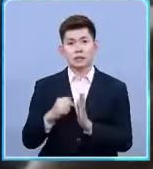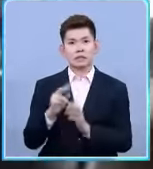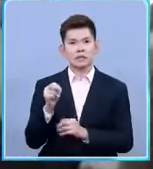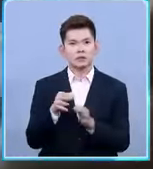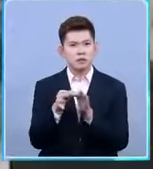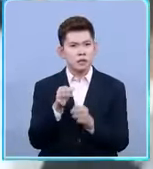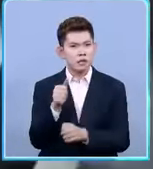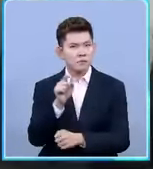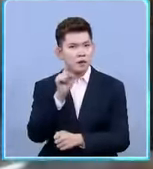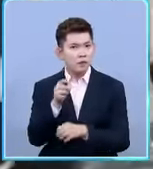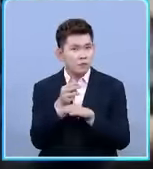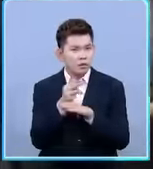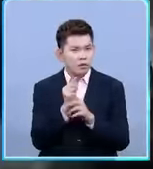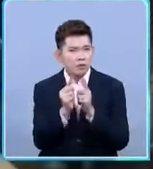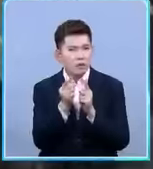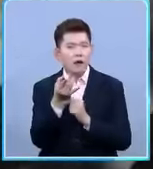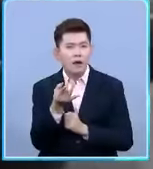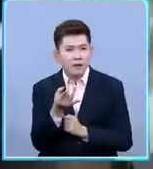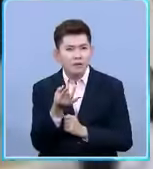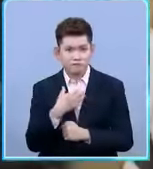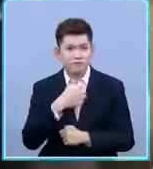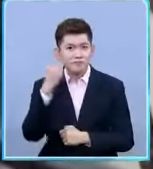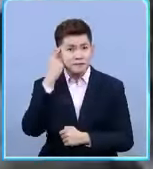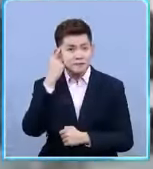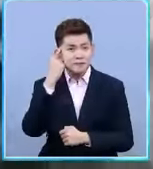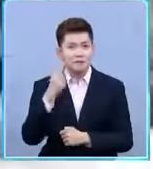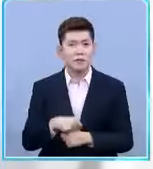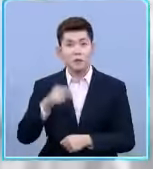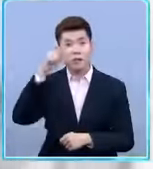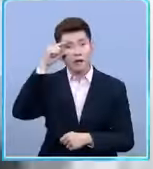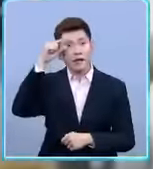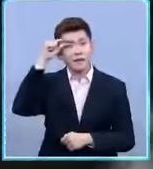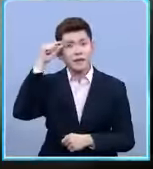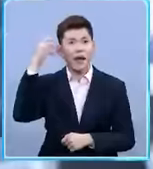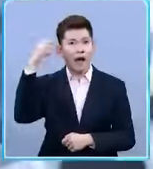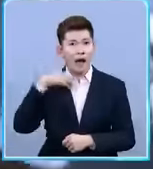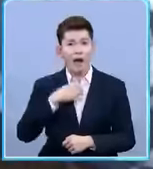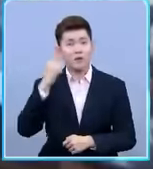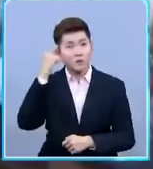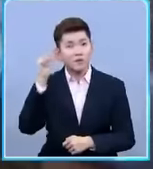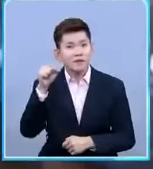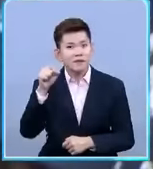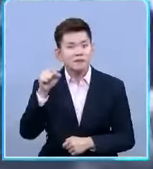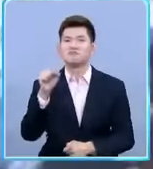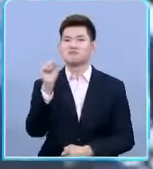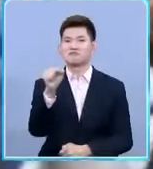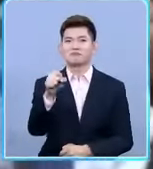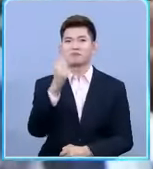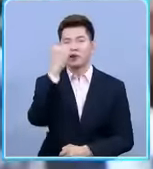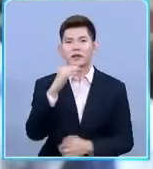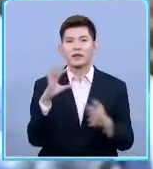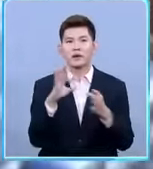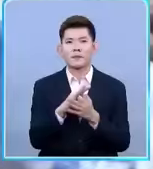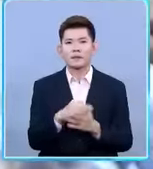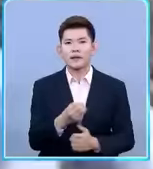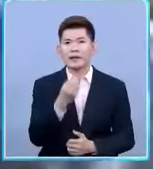คลิปอะไรคุยอะไรกัน ค่ะ หลายคนอยากรู้คุณเกณฑ์สิทธิ์ก็อยากจะรู้ อยากรู้มากเพราะว่ามีการพูดถึงอาหารอีสานจิ้มจุ่มอ